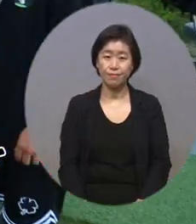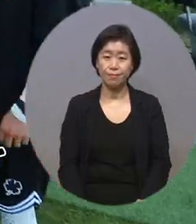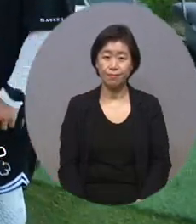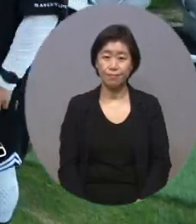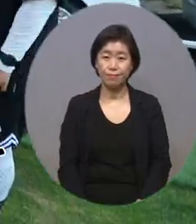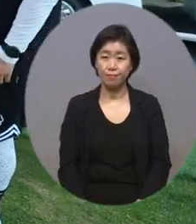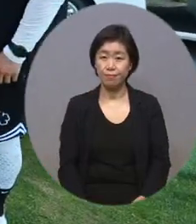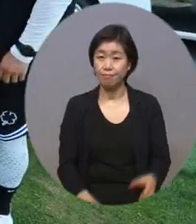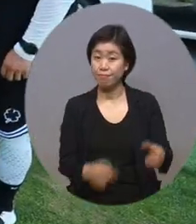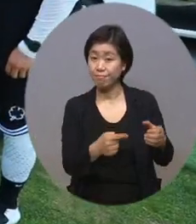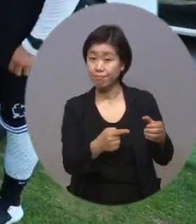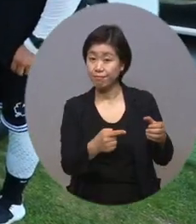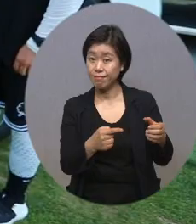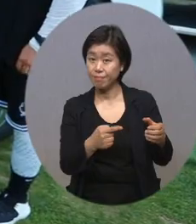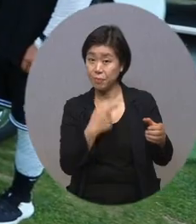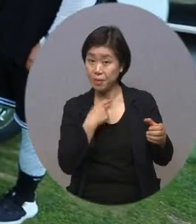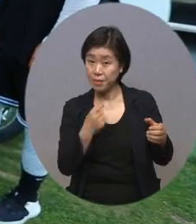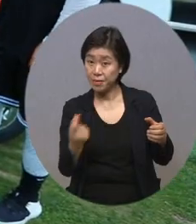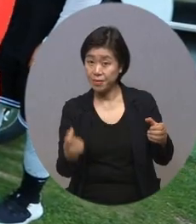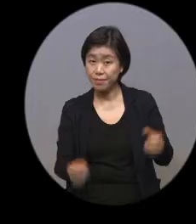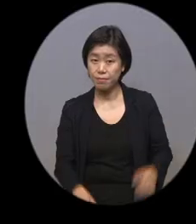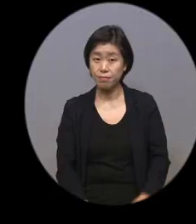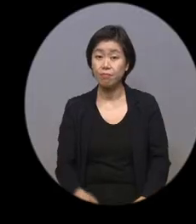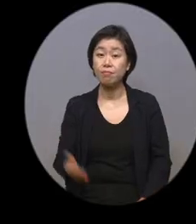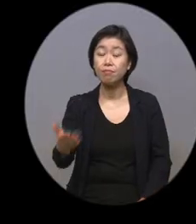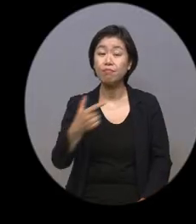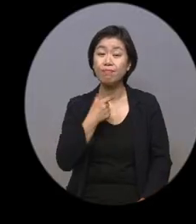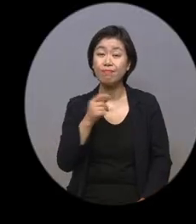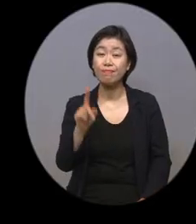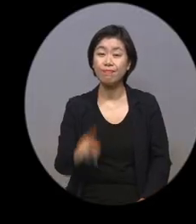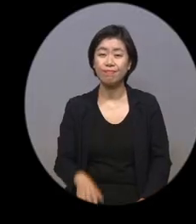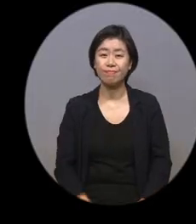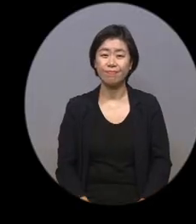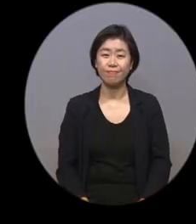고아 카감님. 카감님. 우리 카감님 뭐 드실래요?